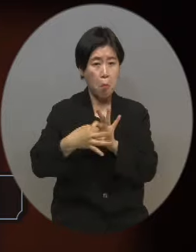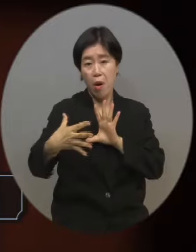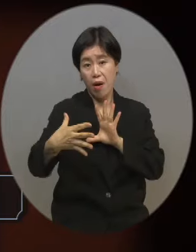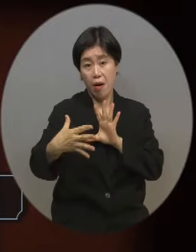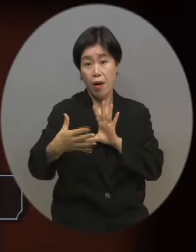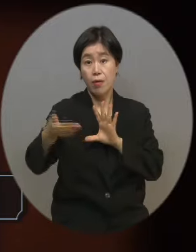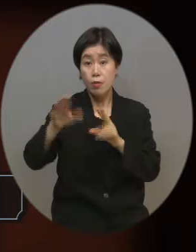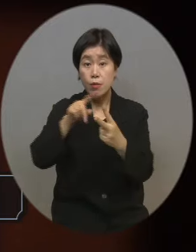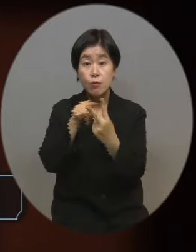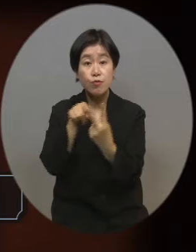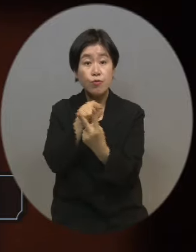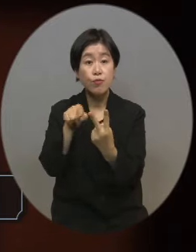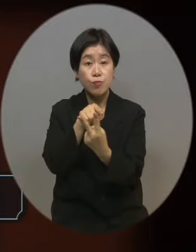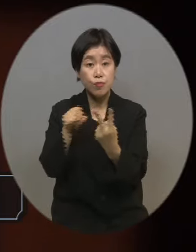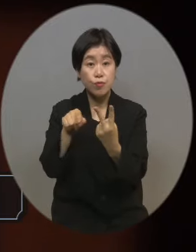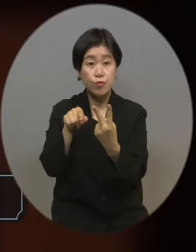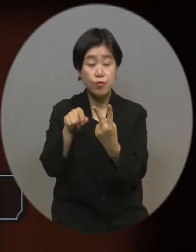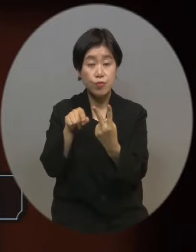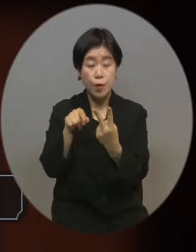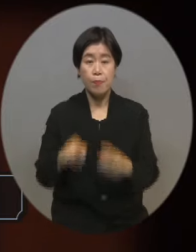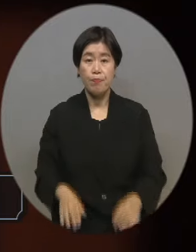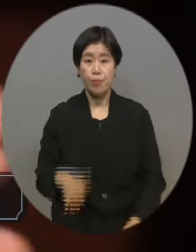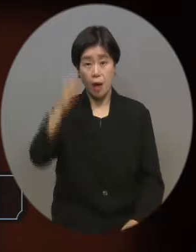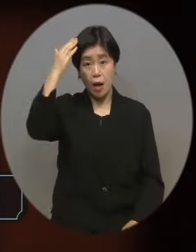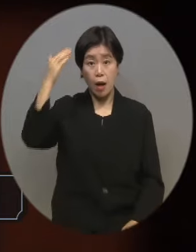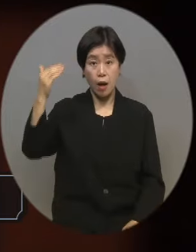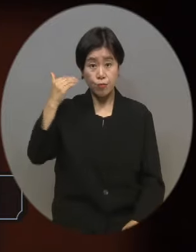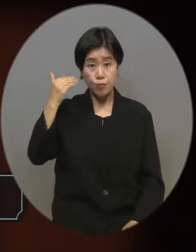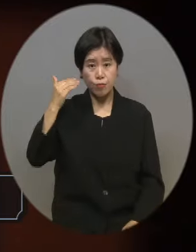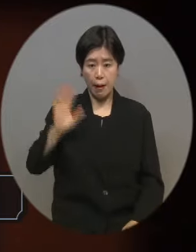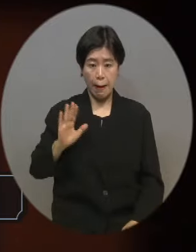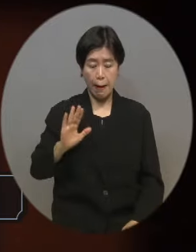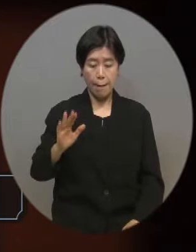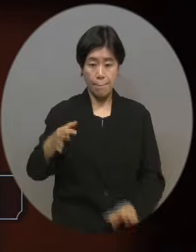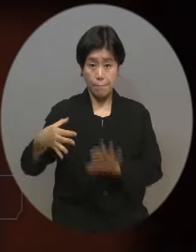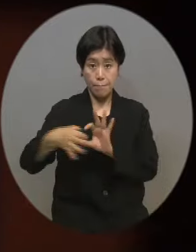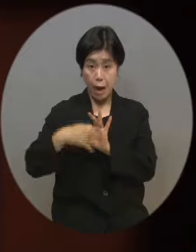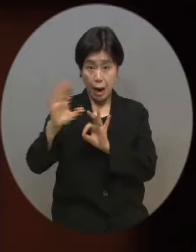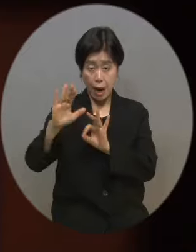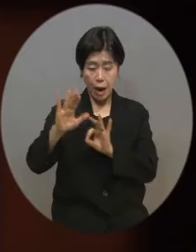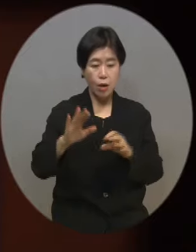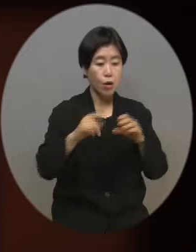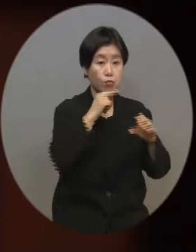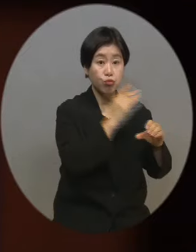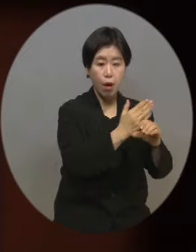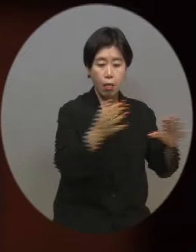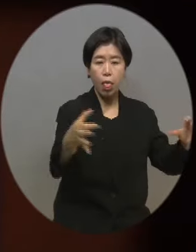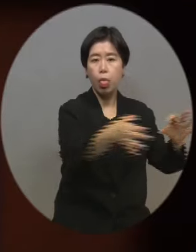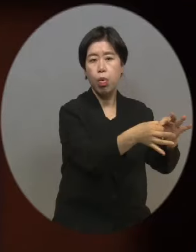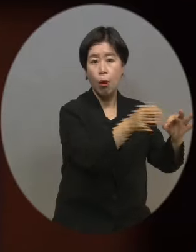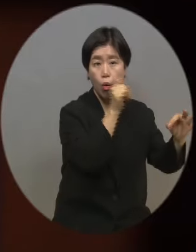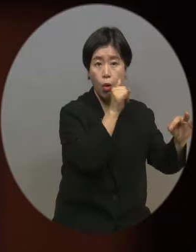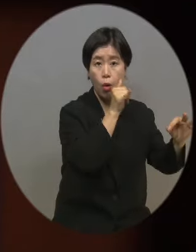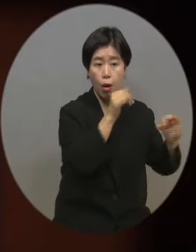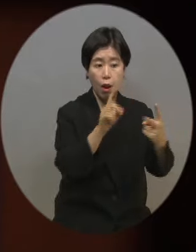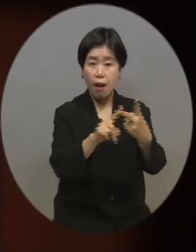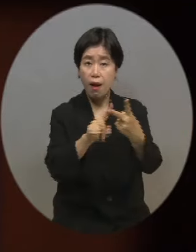그 두 나라가 대한민국을 아니고 북한을 나라로 쳤는데 그 큐바가 이제 한국을 인정했다는